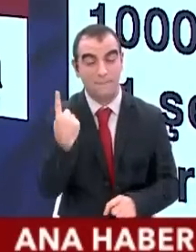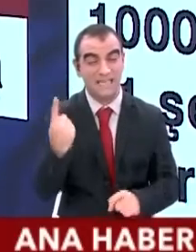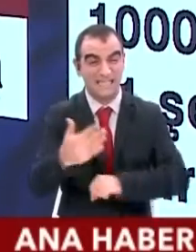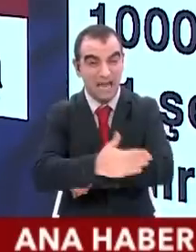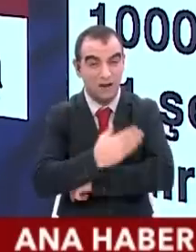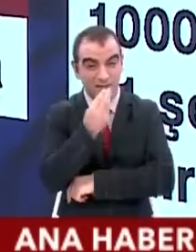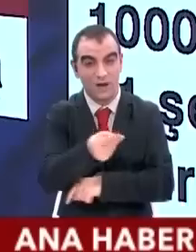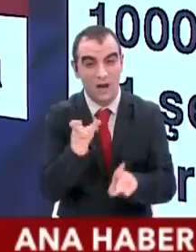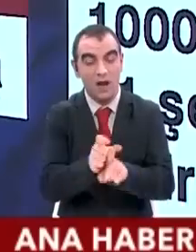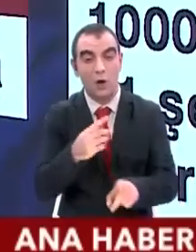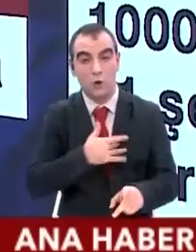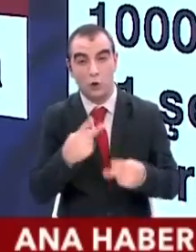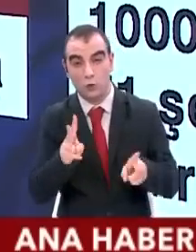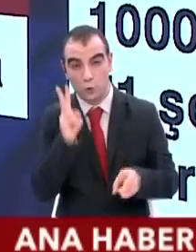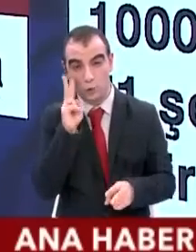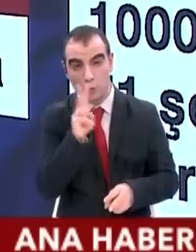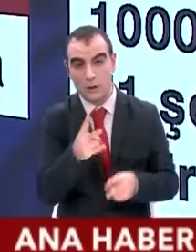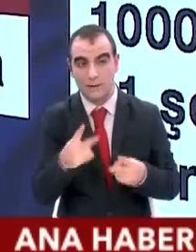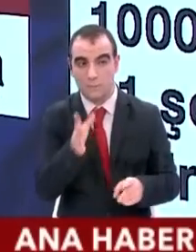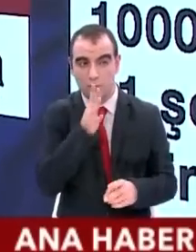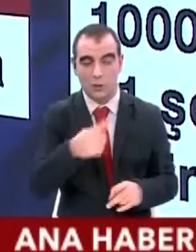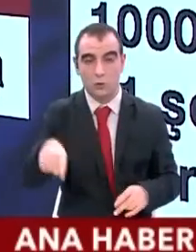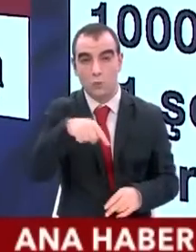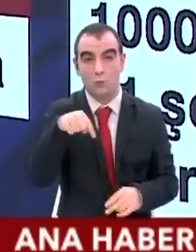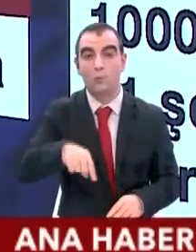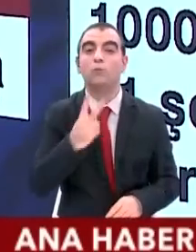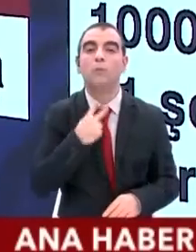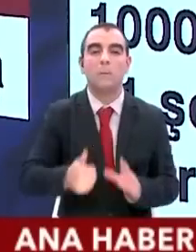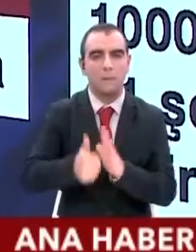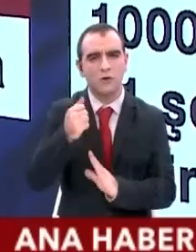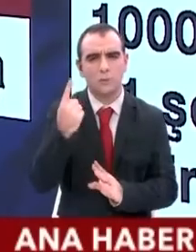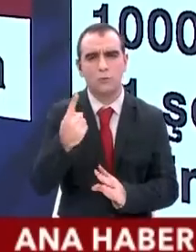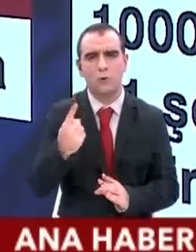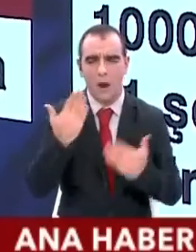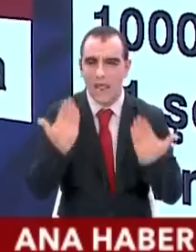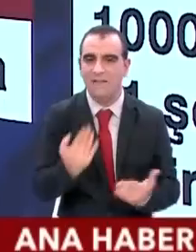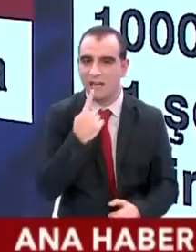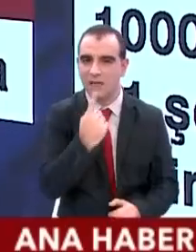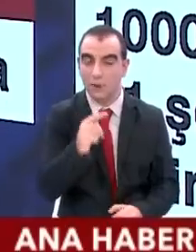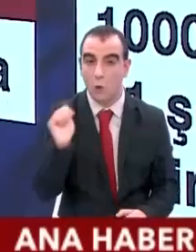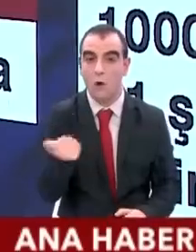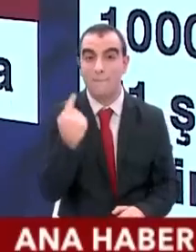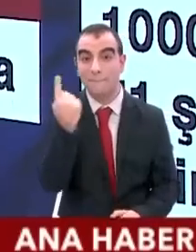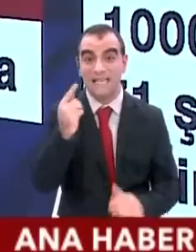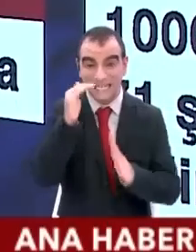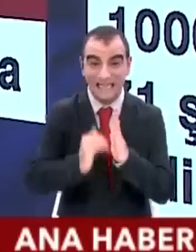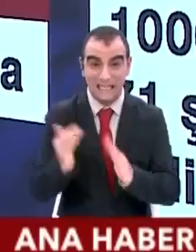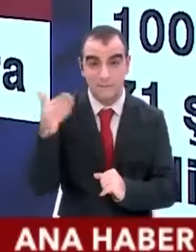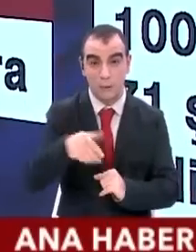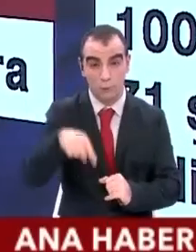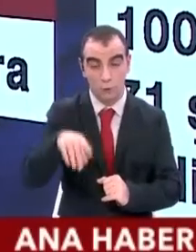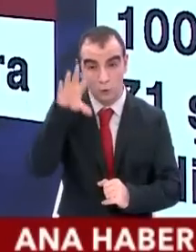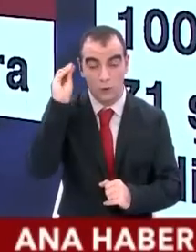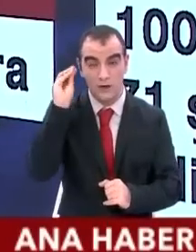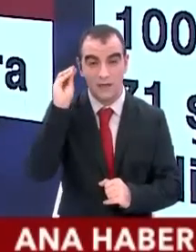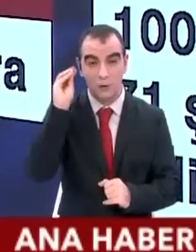yüreklilikte görebiliyorsunuz Putin bu ertelemeye okey dedi önemliydi ve bir de indirim geliyor bu gün Öğreniyoruz